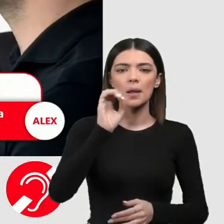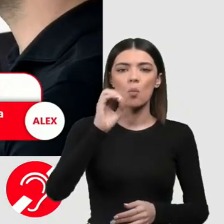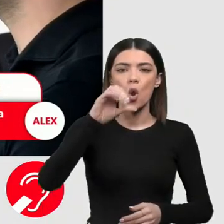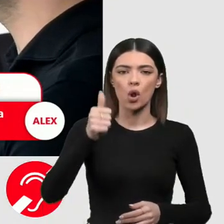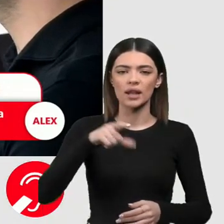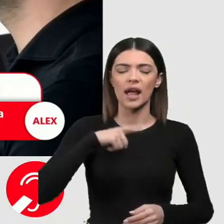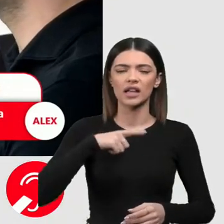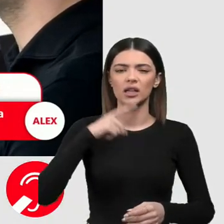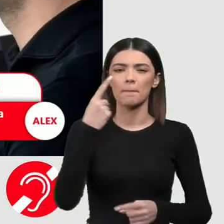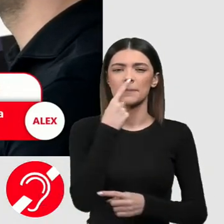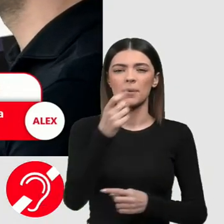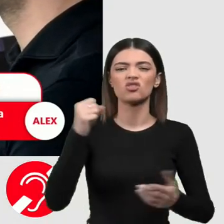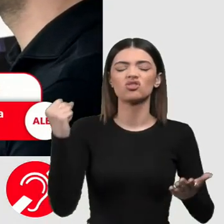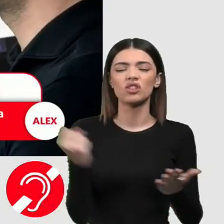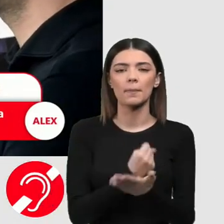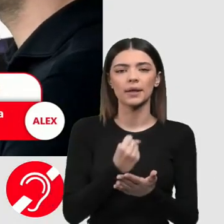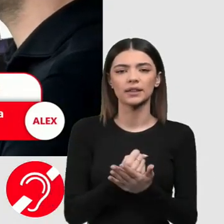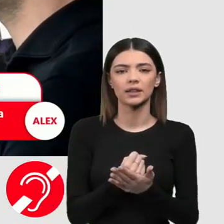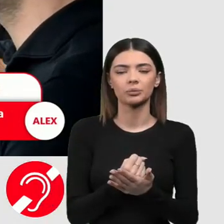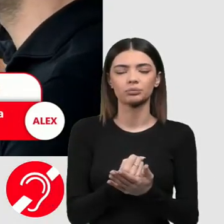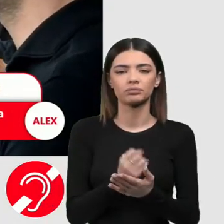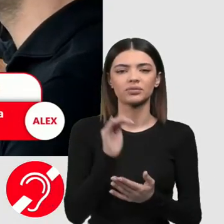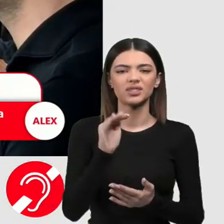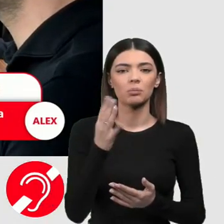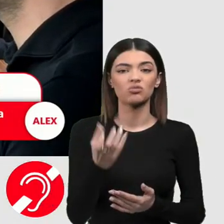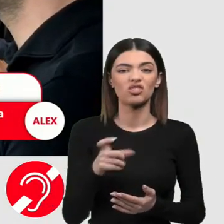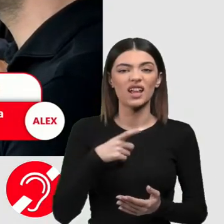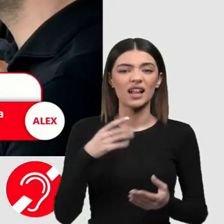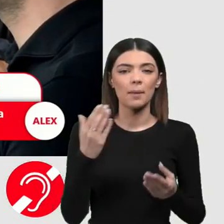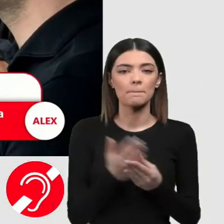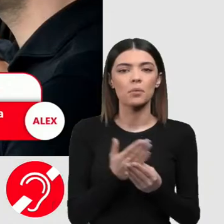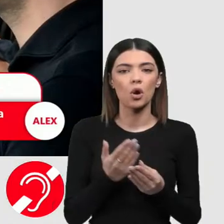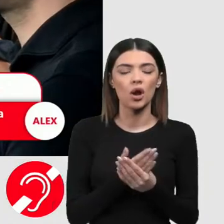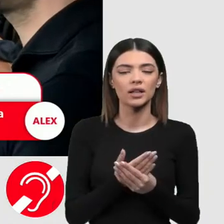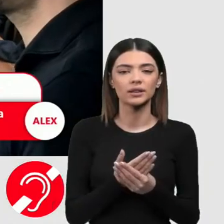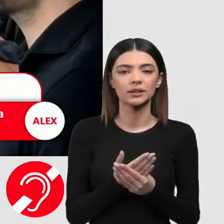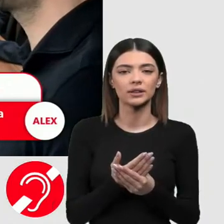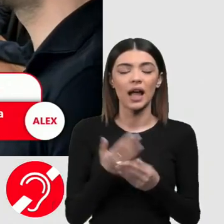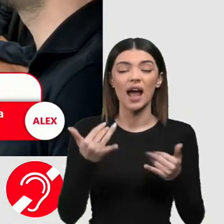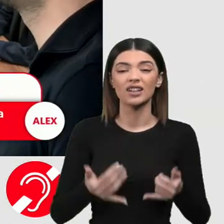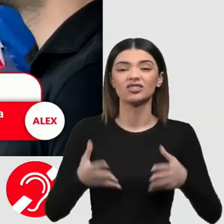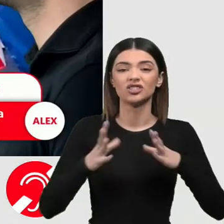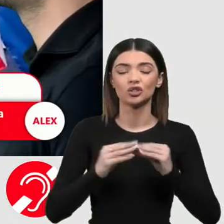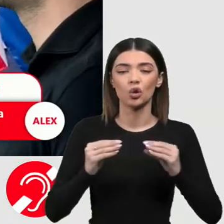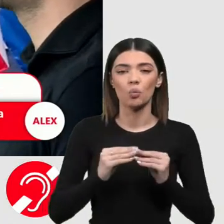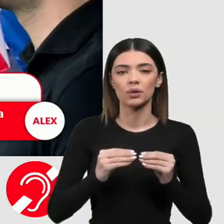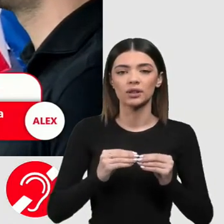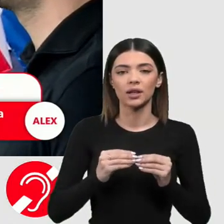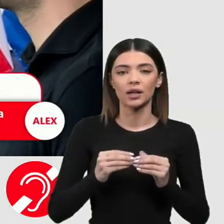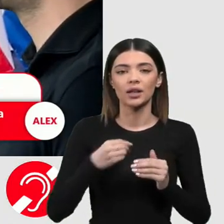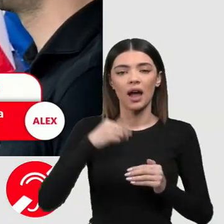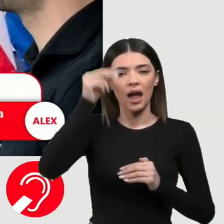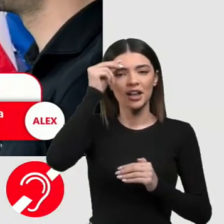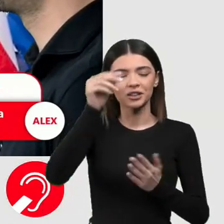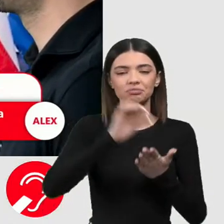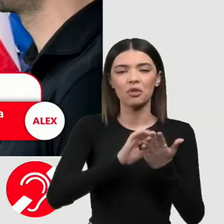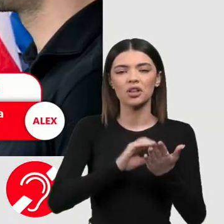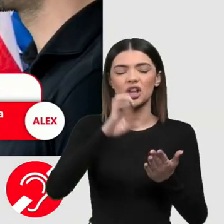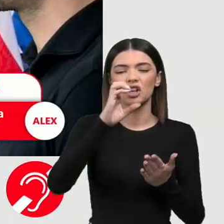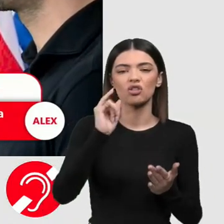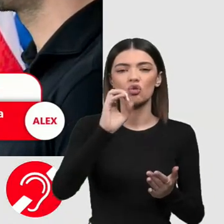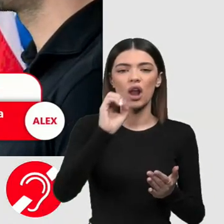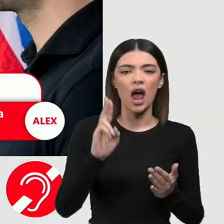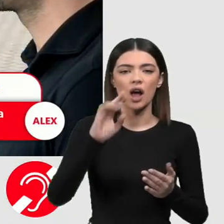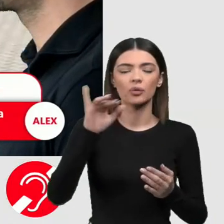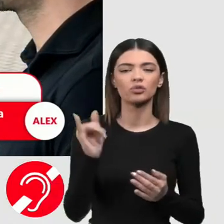mai puternică proiect? Din... Proiect? Ce e ăla? Poftim? Ce e la proiect? Ce e la proiect în România? Păi să și ia notițe, domnul Ciolacu,